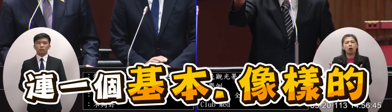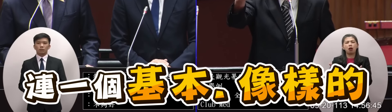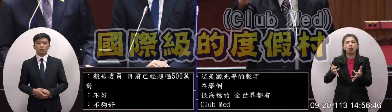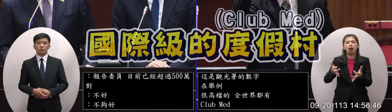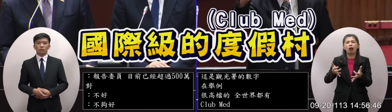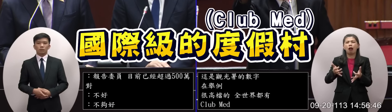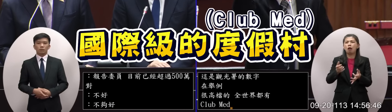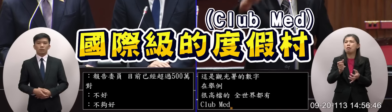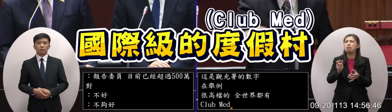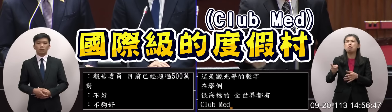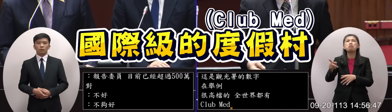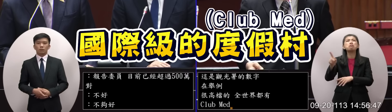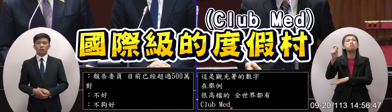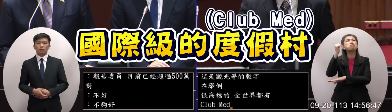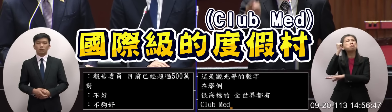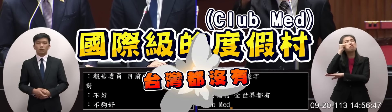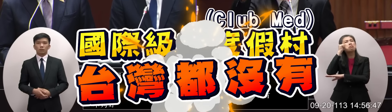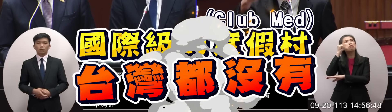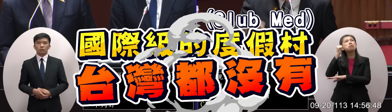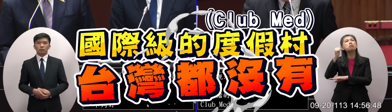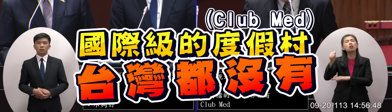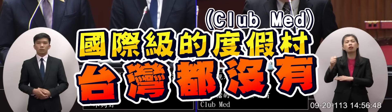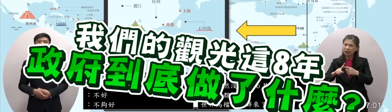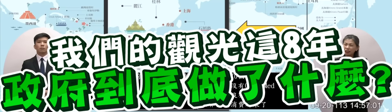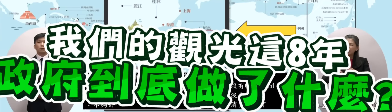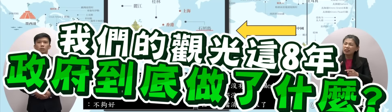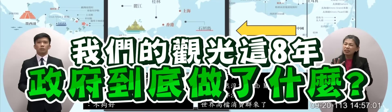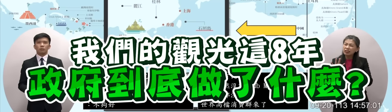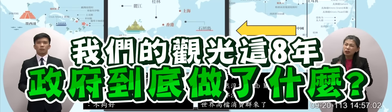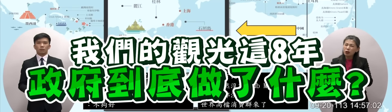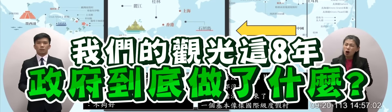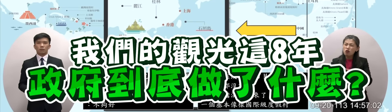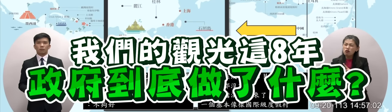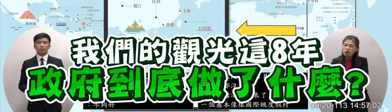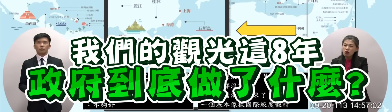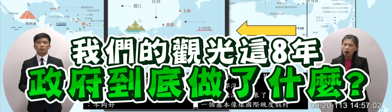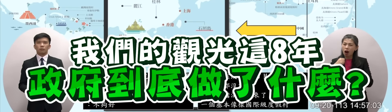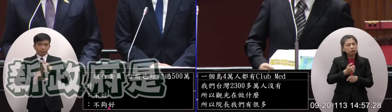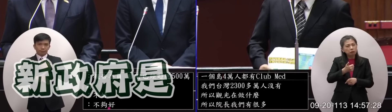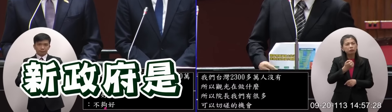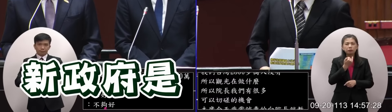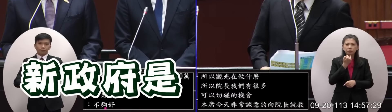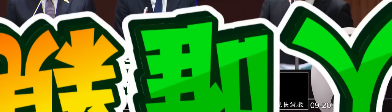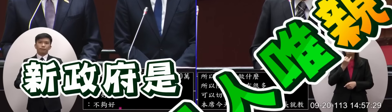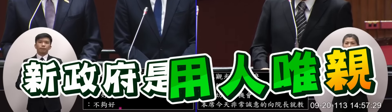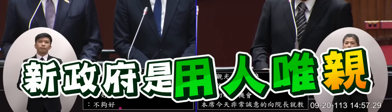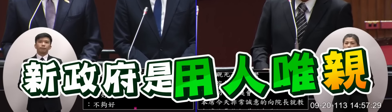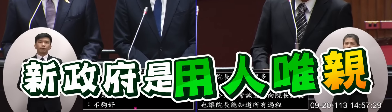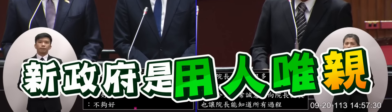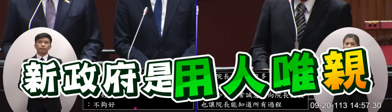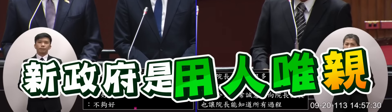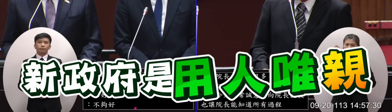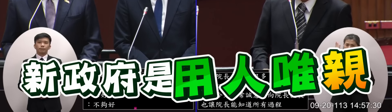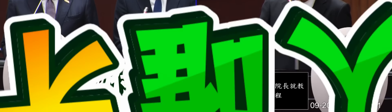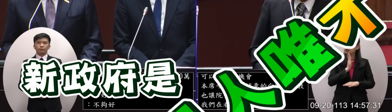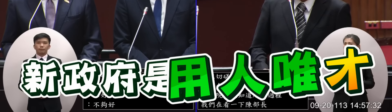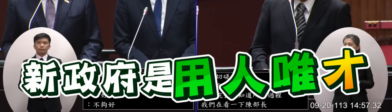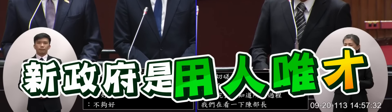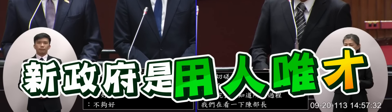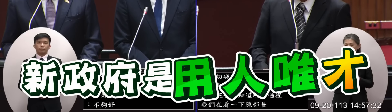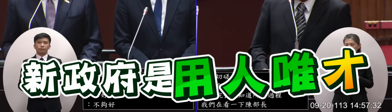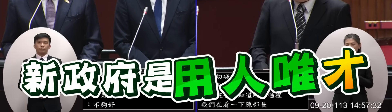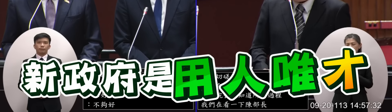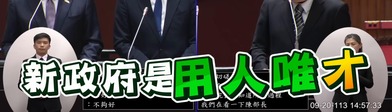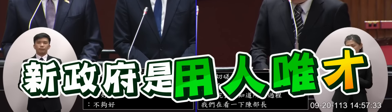样的国际级的一个度假村，台湾都没有。我们的观光这八年到底做了什么？新政府是用人为亲还